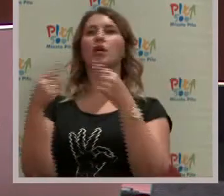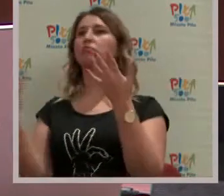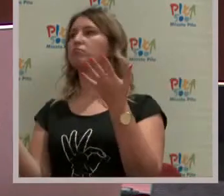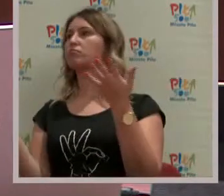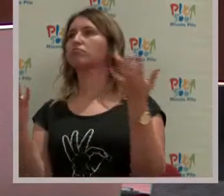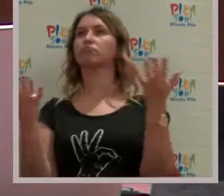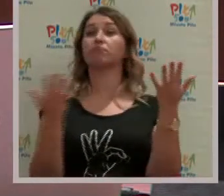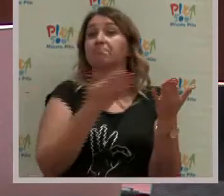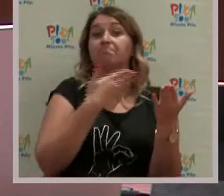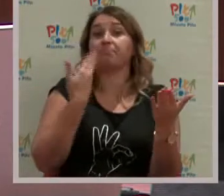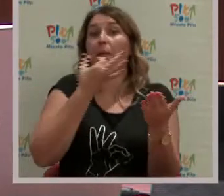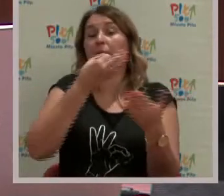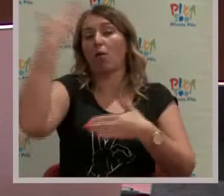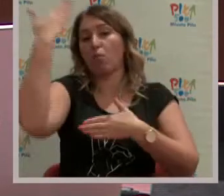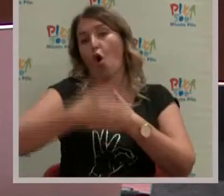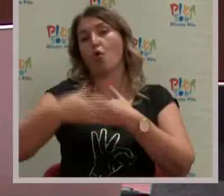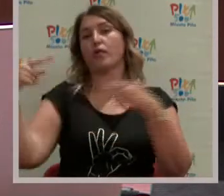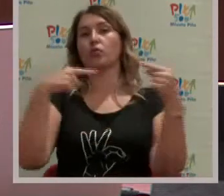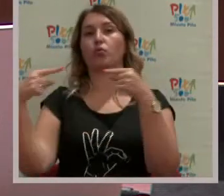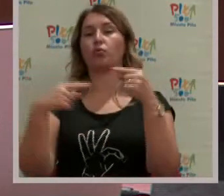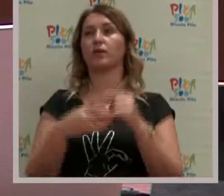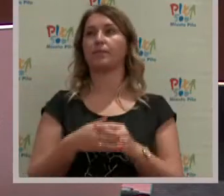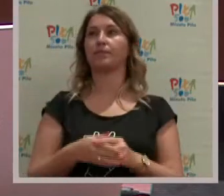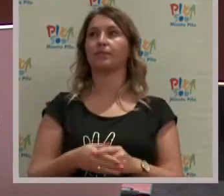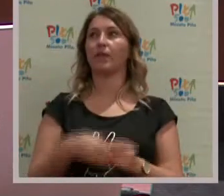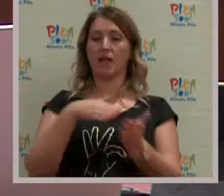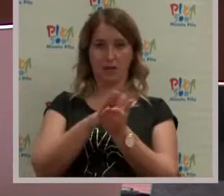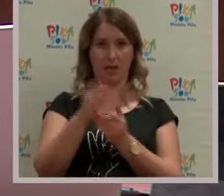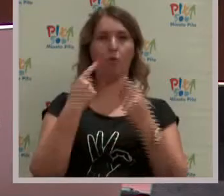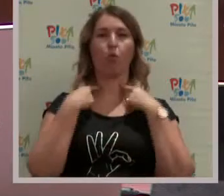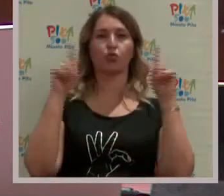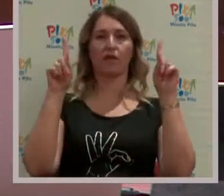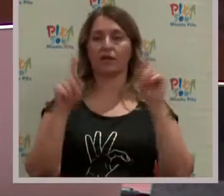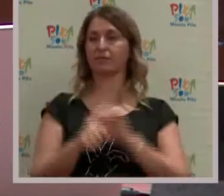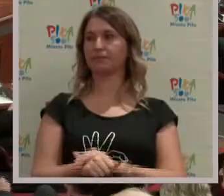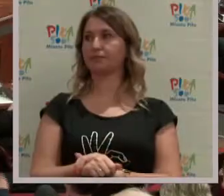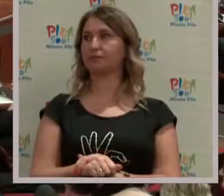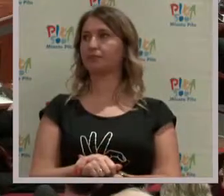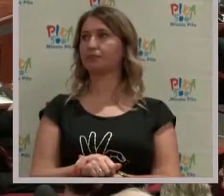nie widzę zgłoszeń zamykam dyskusję możemy przystąpić do głosowania